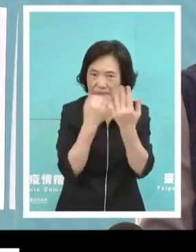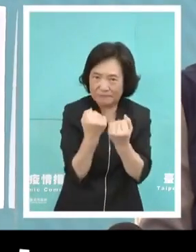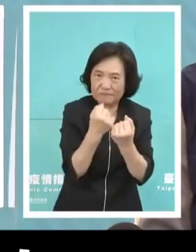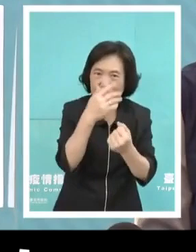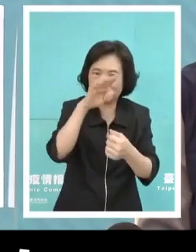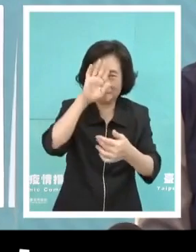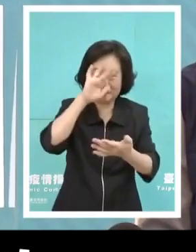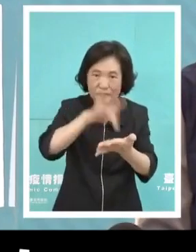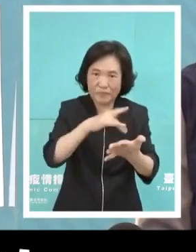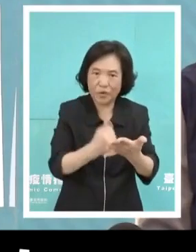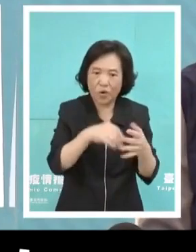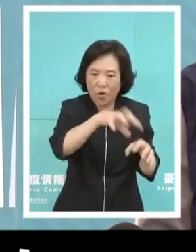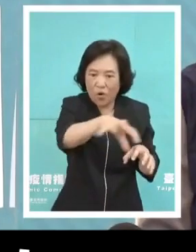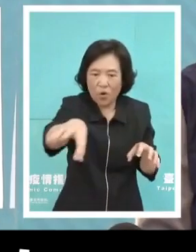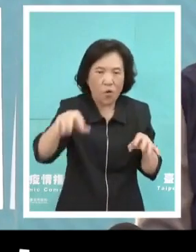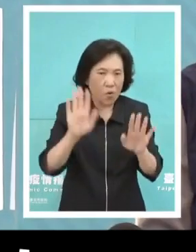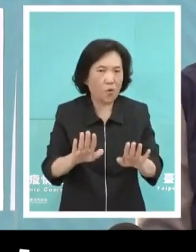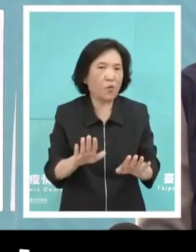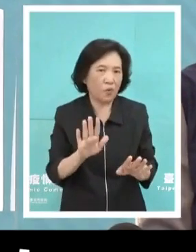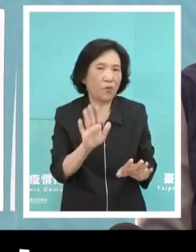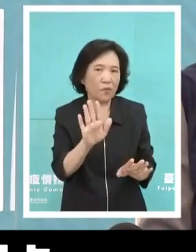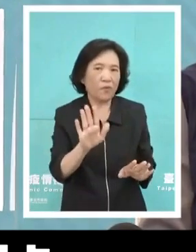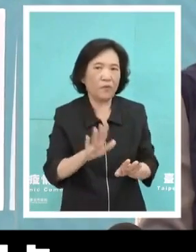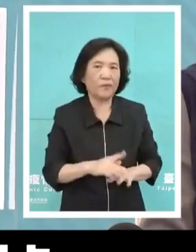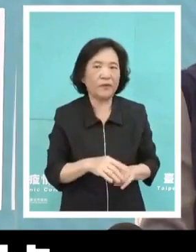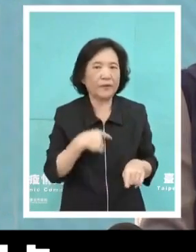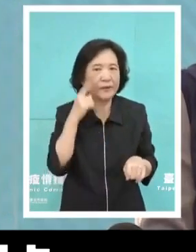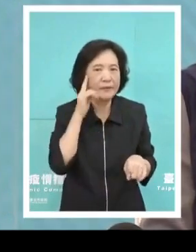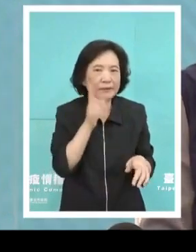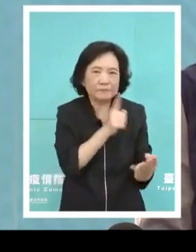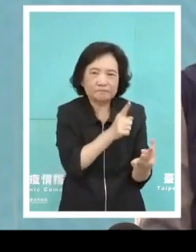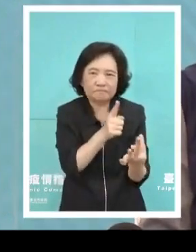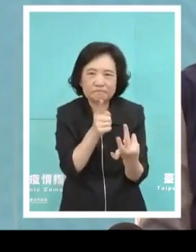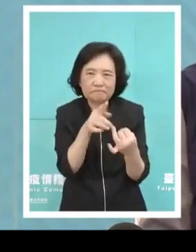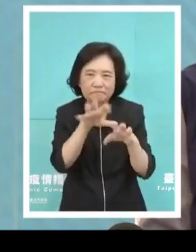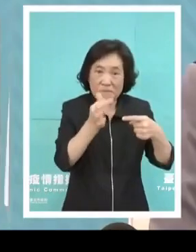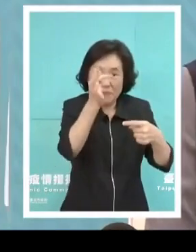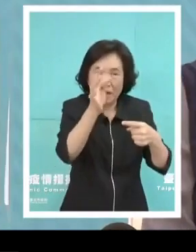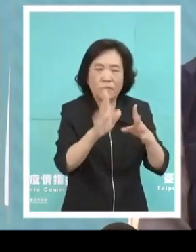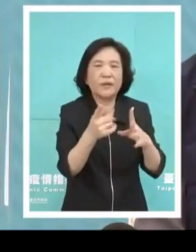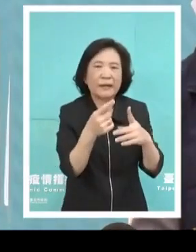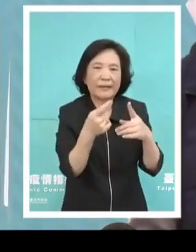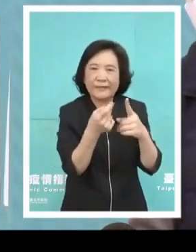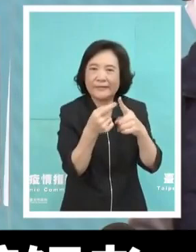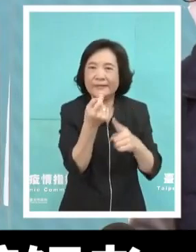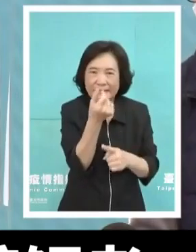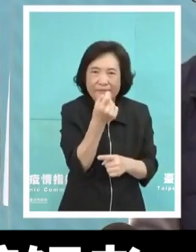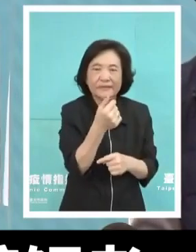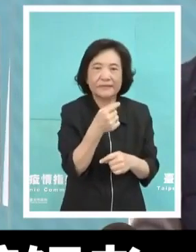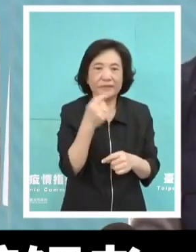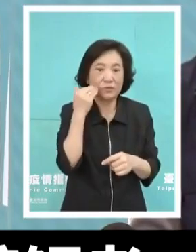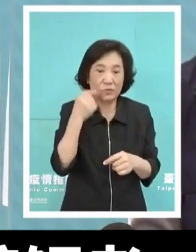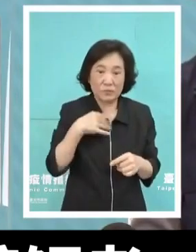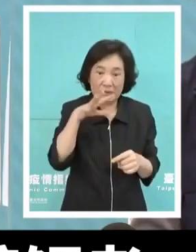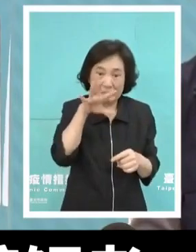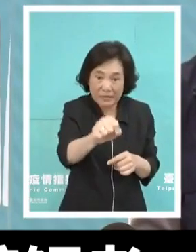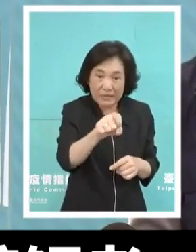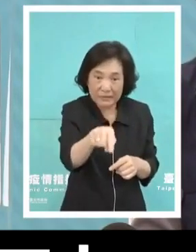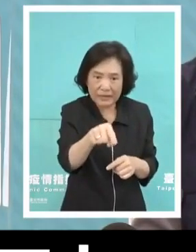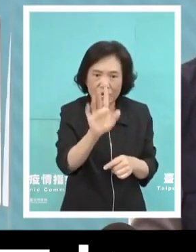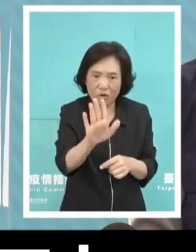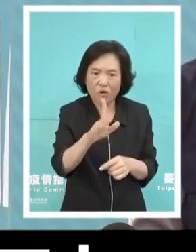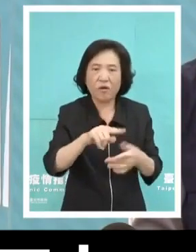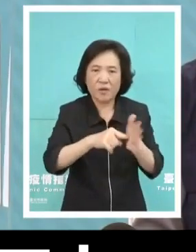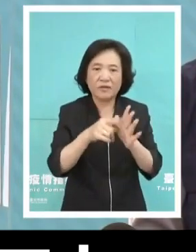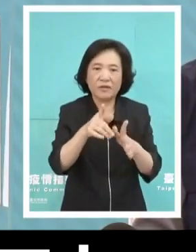哦，全市各区都有，所以要一个一个清掉也不是那么容易啊。我们现在被拦下来，大部分都确诊者的接触